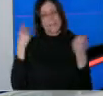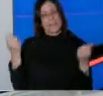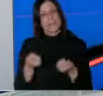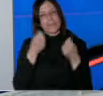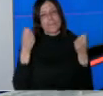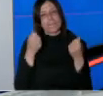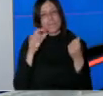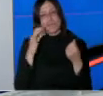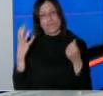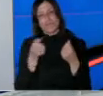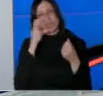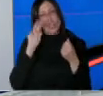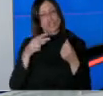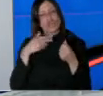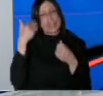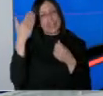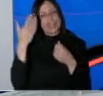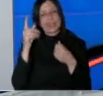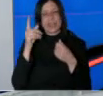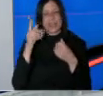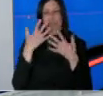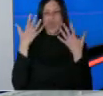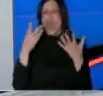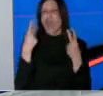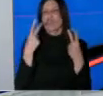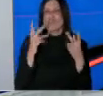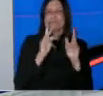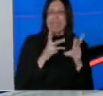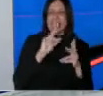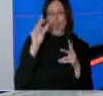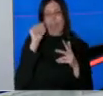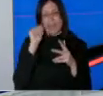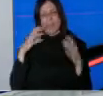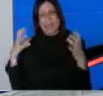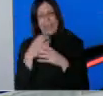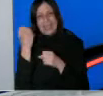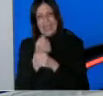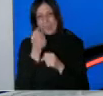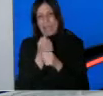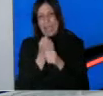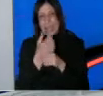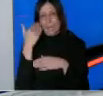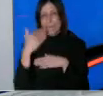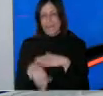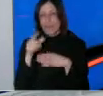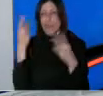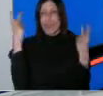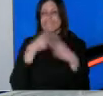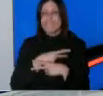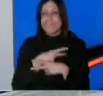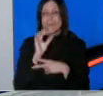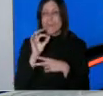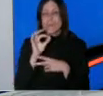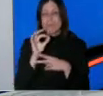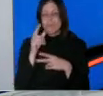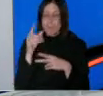שתיית המנדטים, אנחנו צריכים את יש עתיד גדולה, לא משנה כל האחרות, מרץ, כחול לבן, מפלגת העבודה. בסוף הוא הבין שזה באמת קם עליו